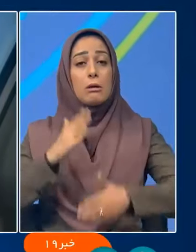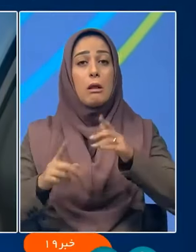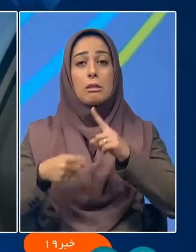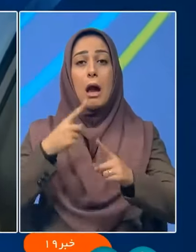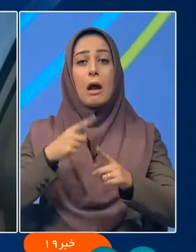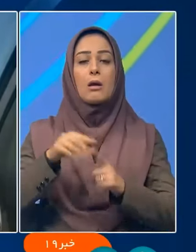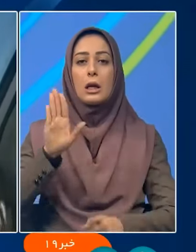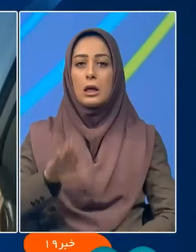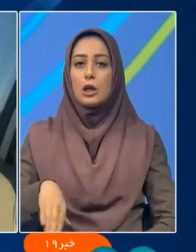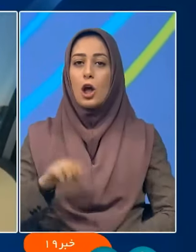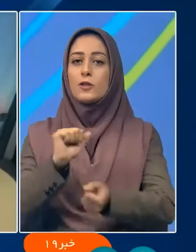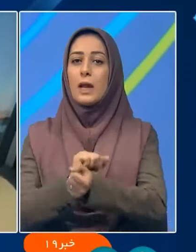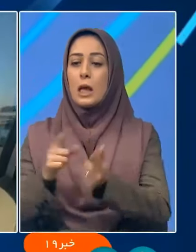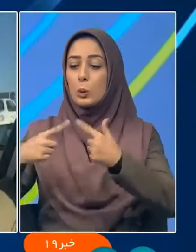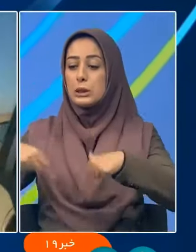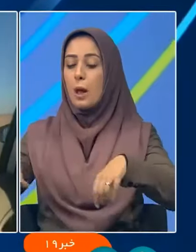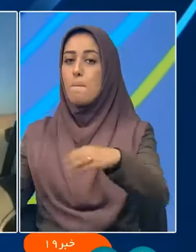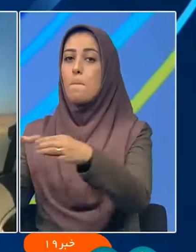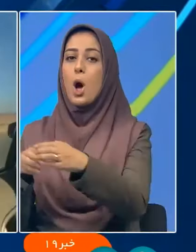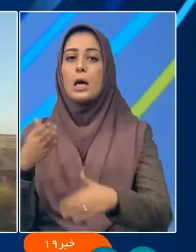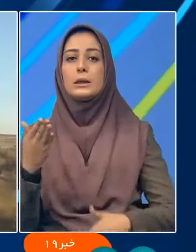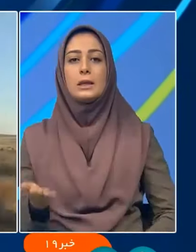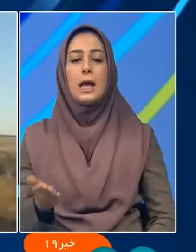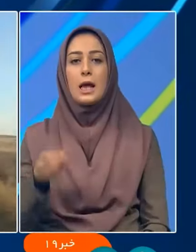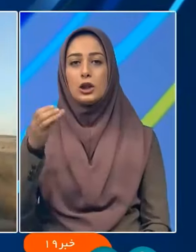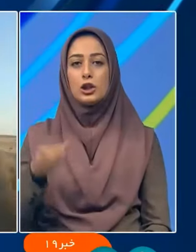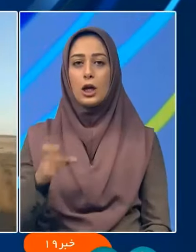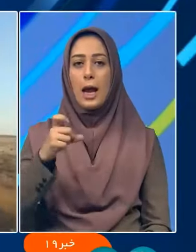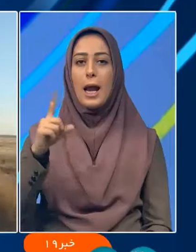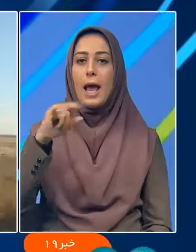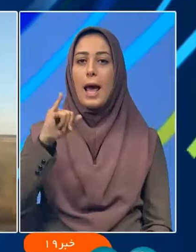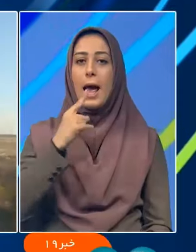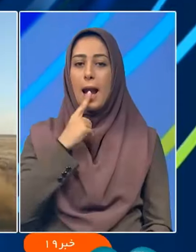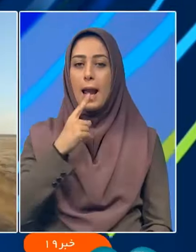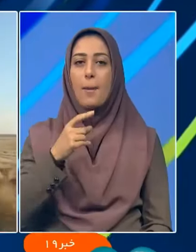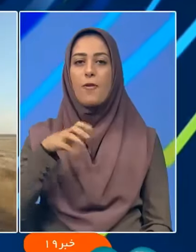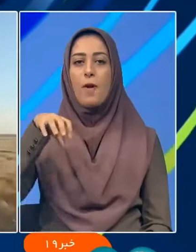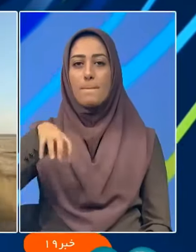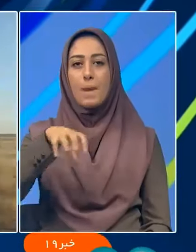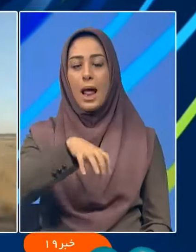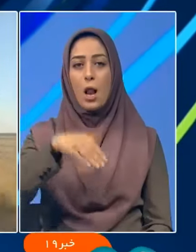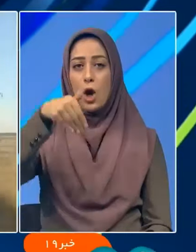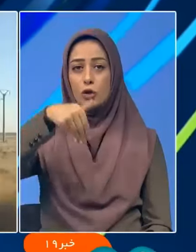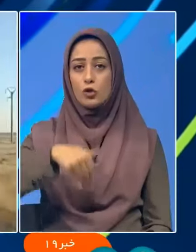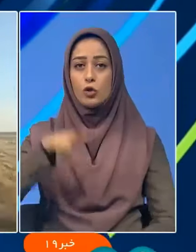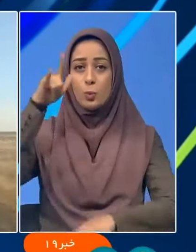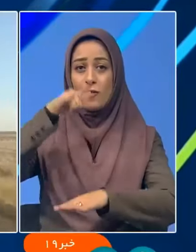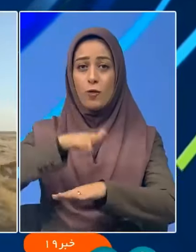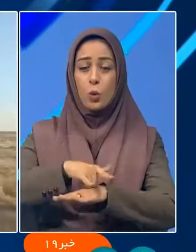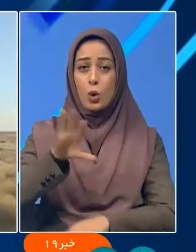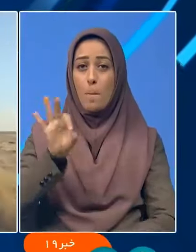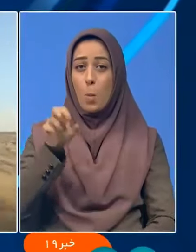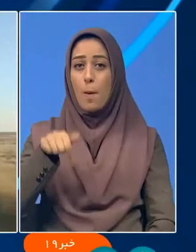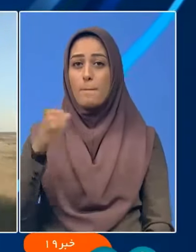محاصره تروریست ها در آمده است. بخش های اصلی شهر حلب از جمله محلات جنوبی و فرودگاه مهم این شهر